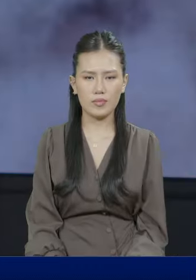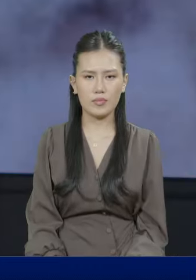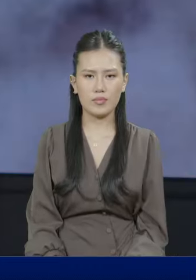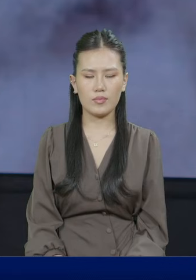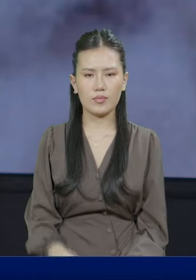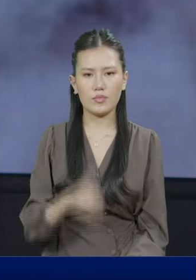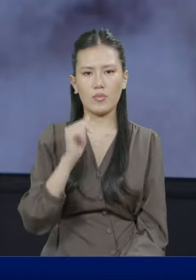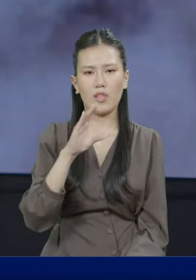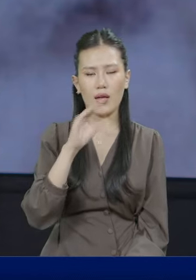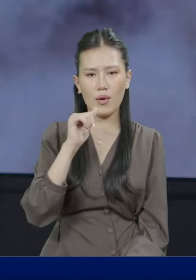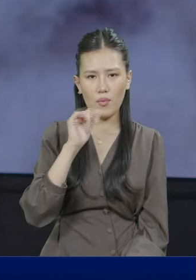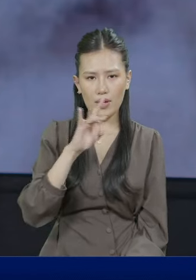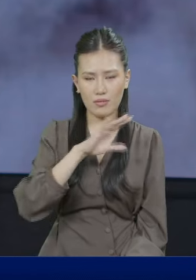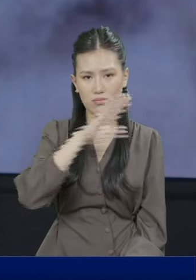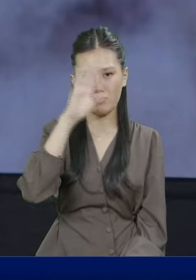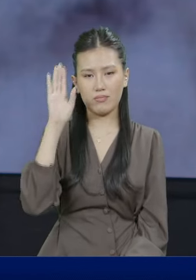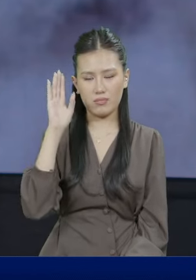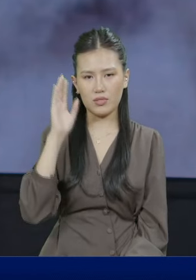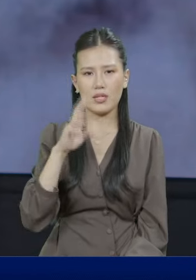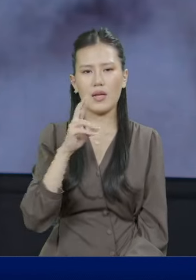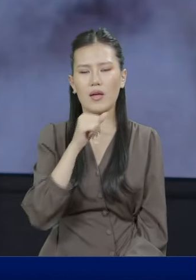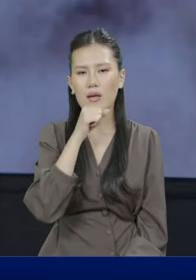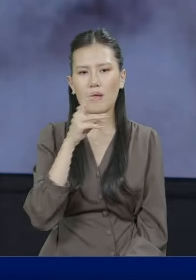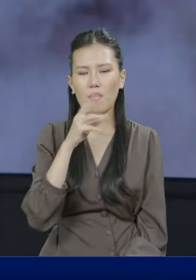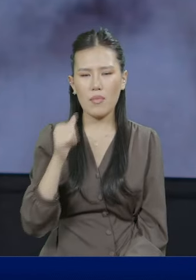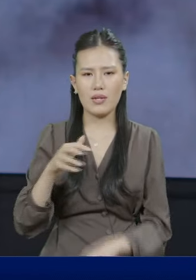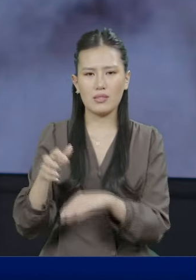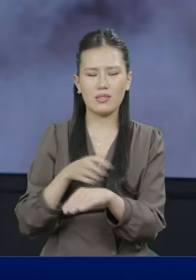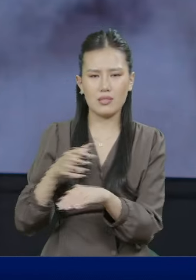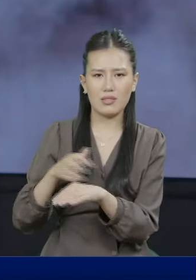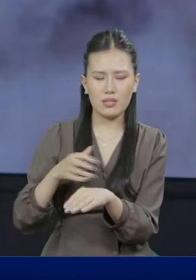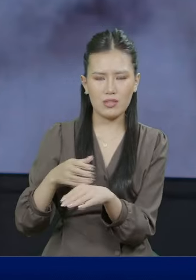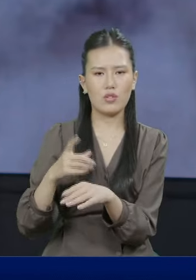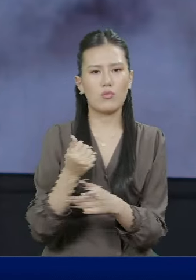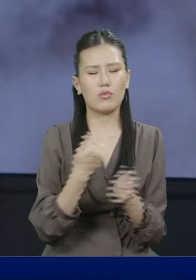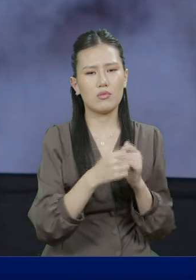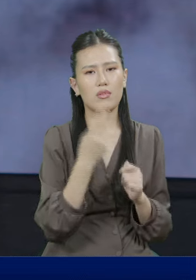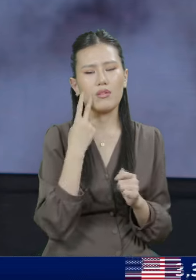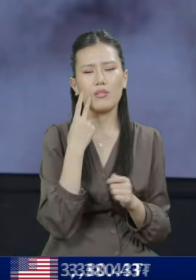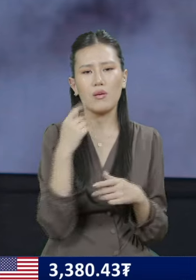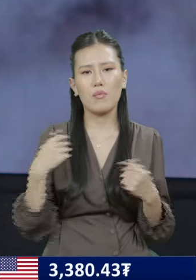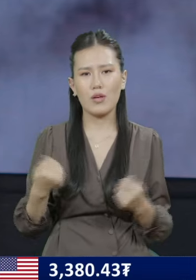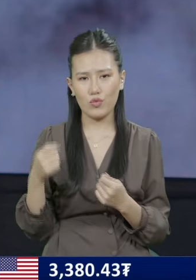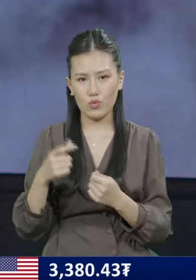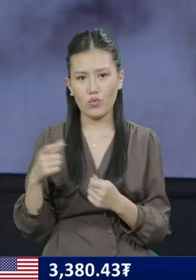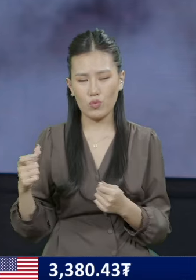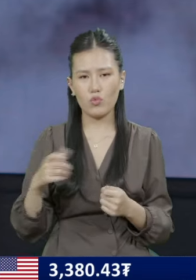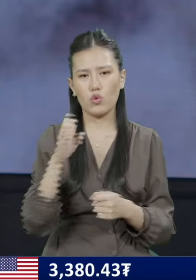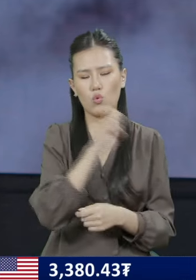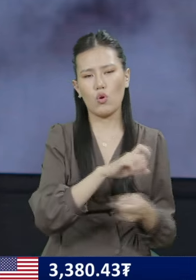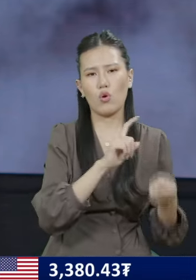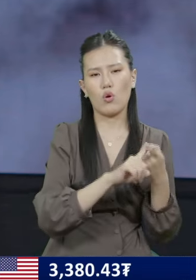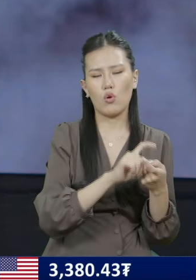Хаврын өр орхтой зэрэгцэн ямаагаас самнаж ноолоороо жилдээ ганц борлуулдаг малчтын орлогыг өртгийн сүлжээгээр дамжуулан дэмжих судалгааг Европын холбооноос